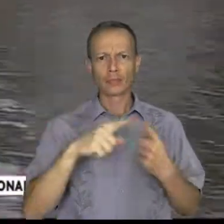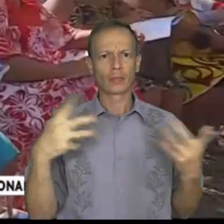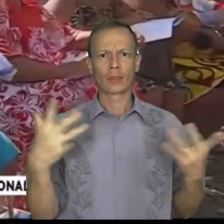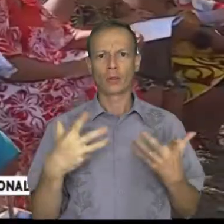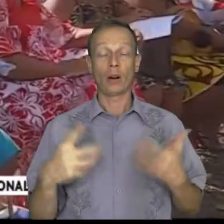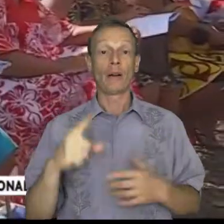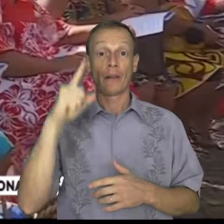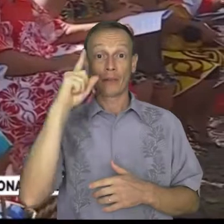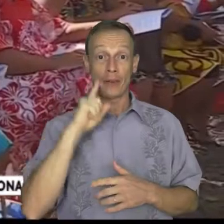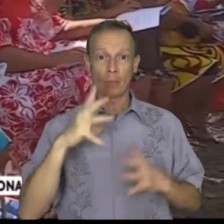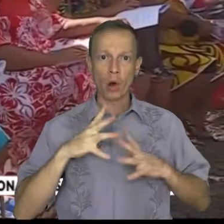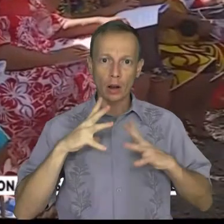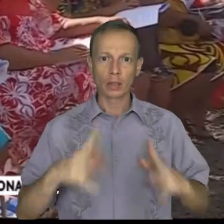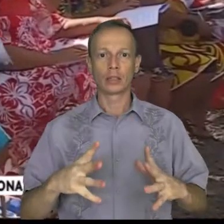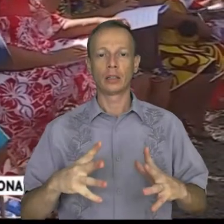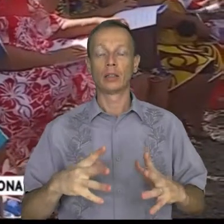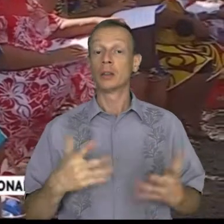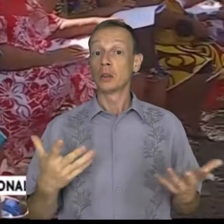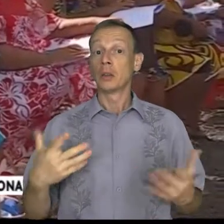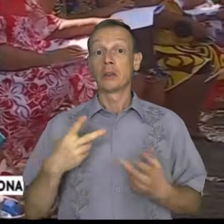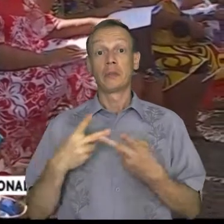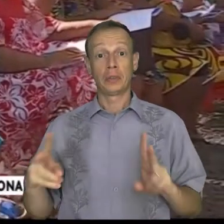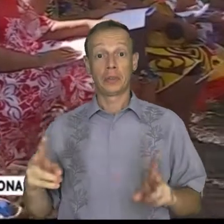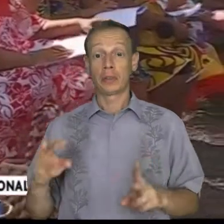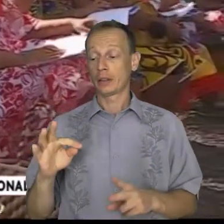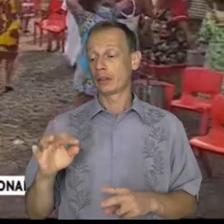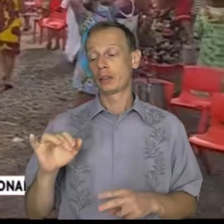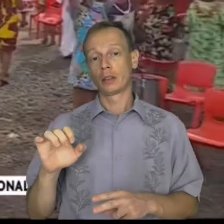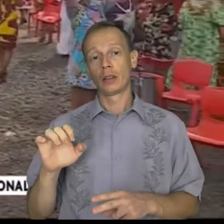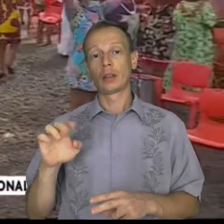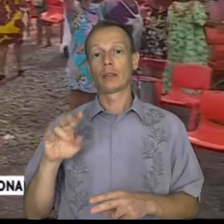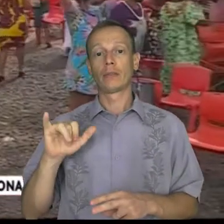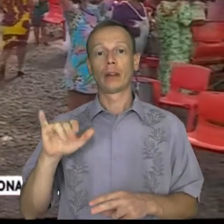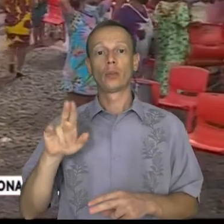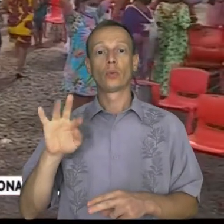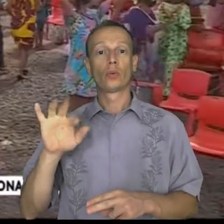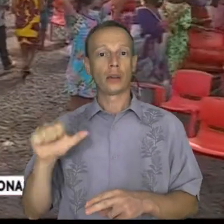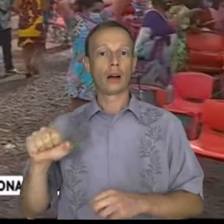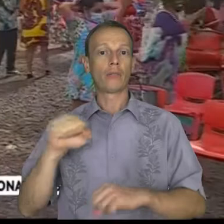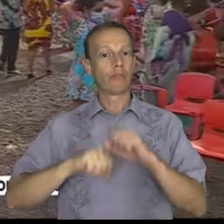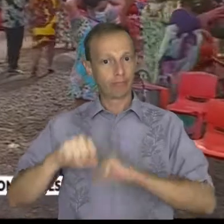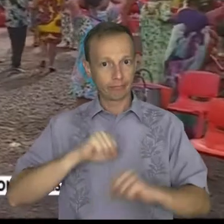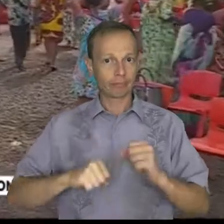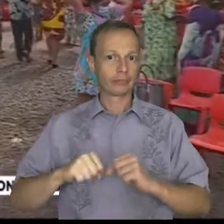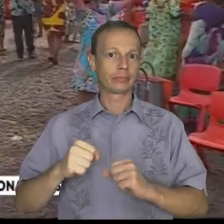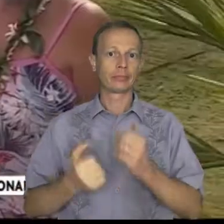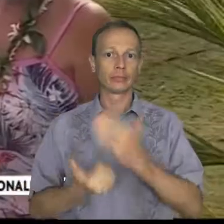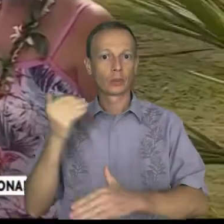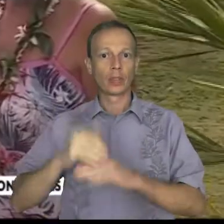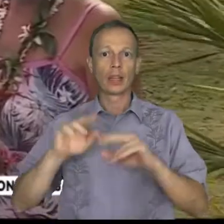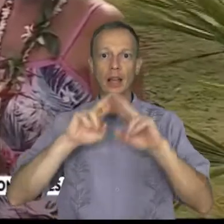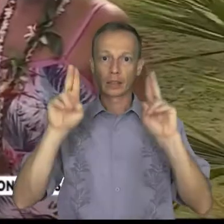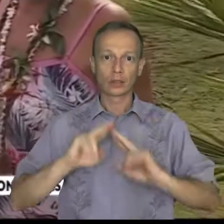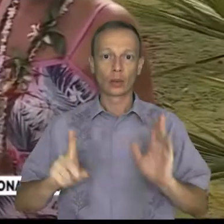l'atelier qui est derrière moi. Donc, c'est l'atelier La femme engagée. C'est une initiative de la commune de Tevayuta